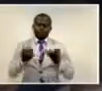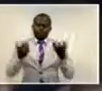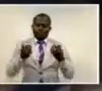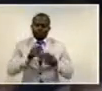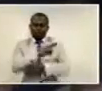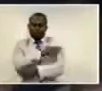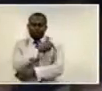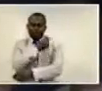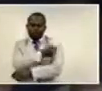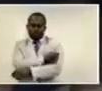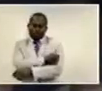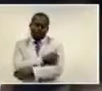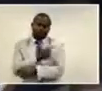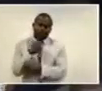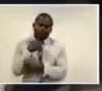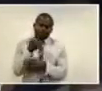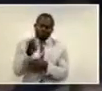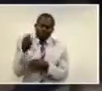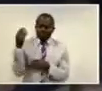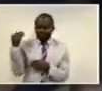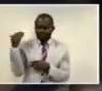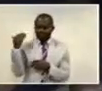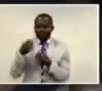iby'amavuriro byavuzwe